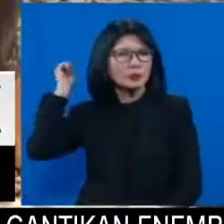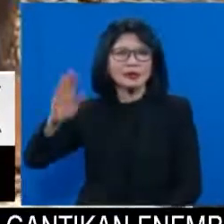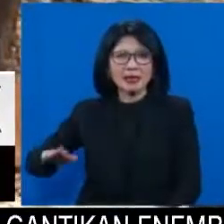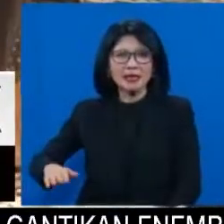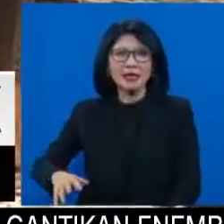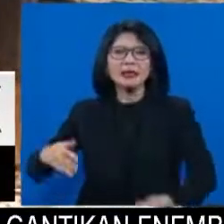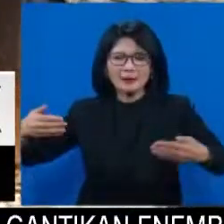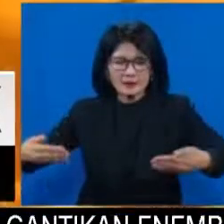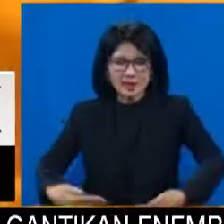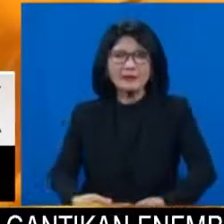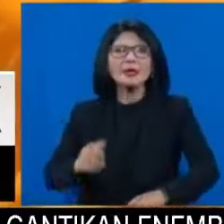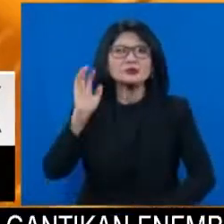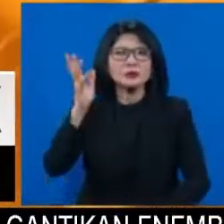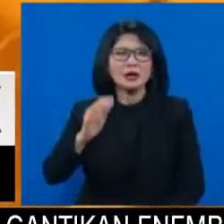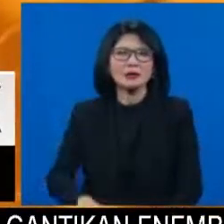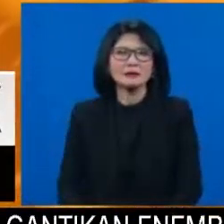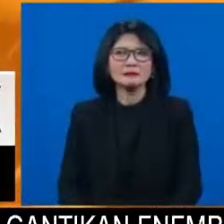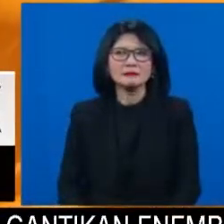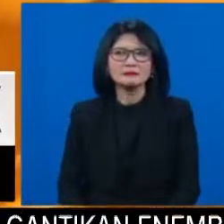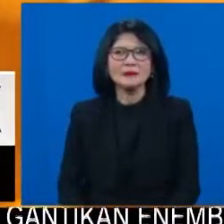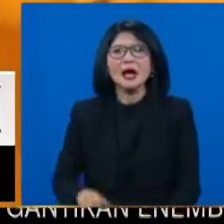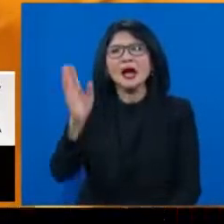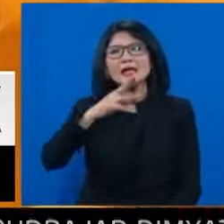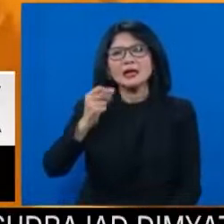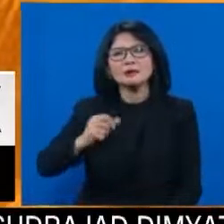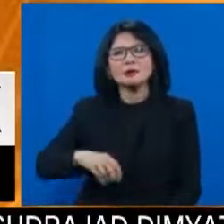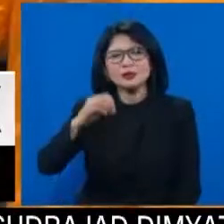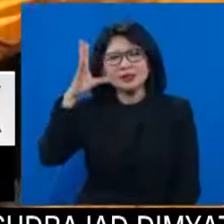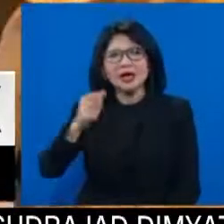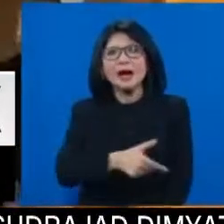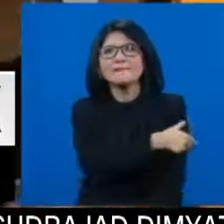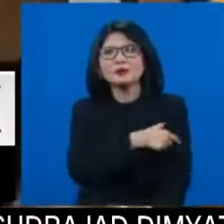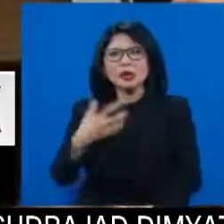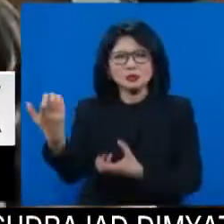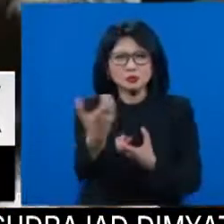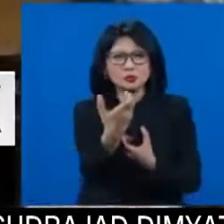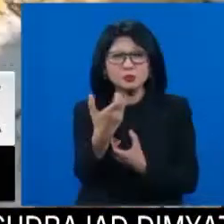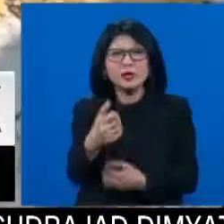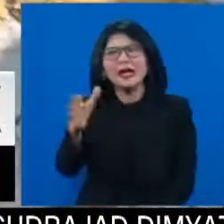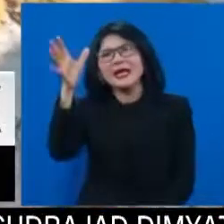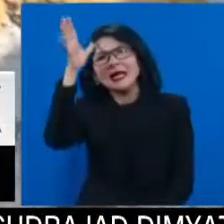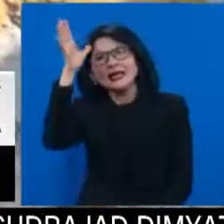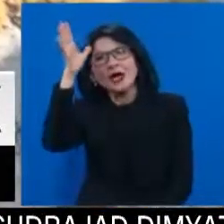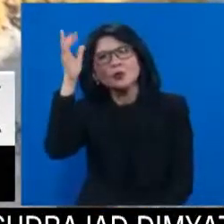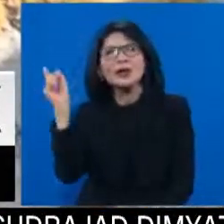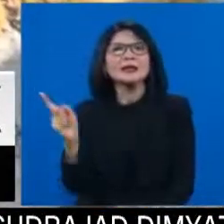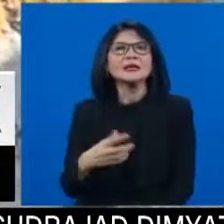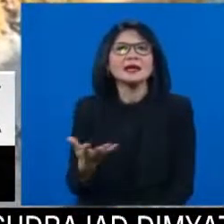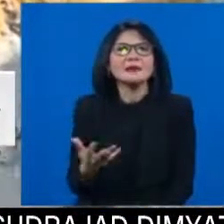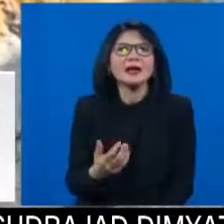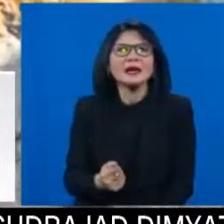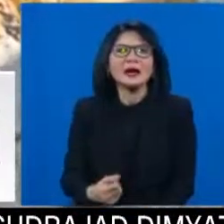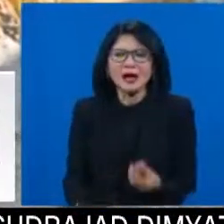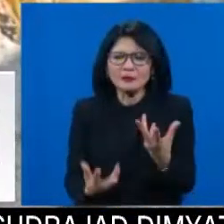dimakamkan oleh pihak keluarga. Sementara hingga Rabu siang, petugas pemadam kebakaran belum mengetahui asal mula api.